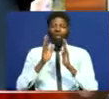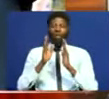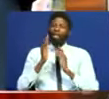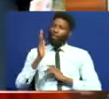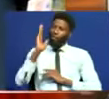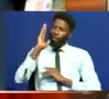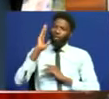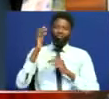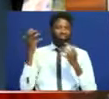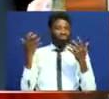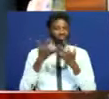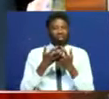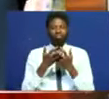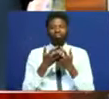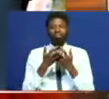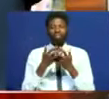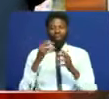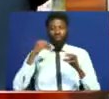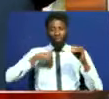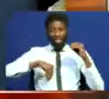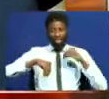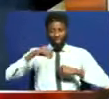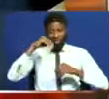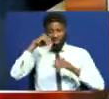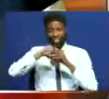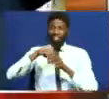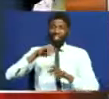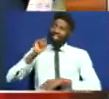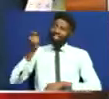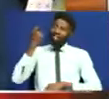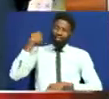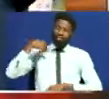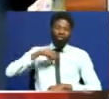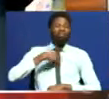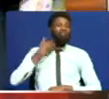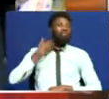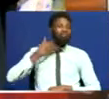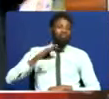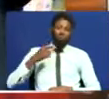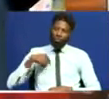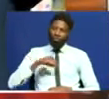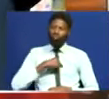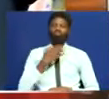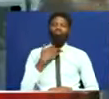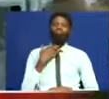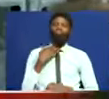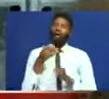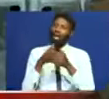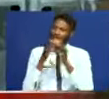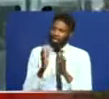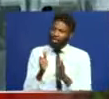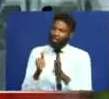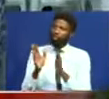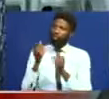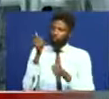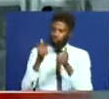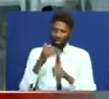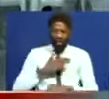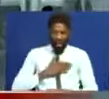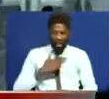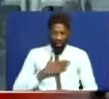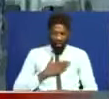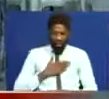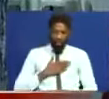Mungu. Ufisadi nchi hii hatutaki. Tunataka uongozi ambao mali yetu italindwa